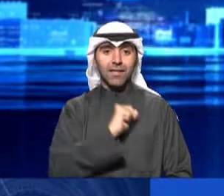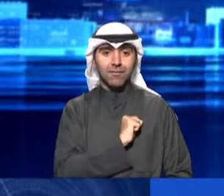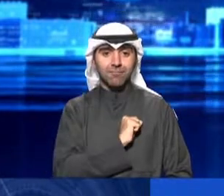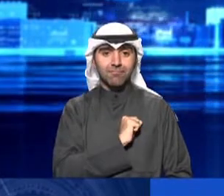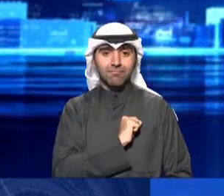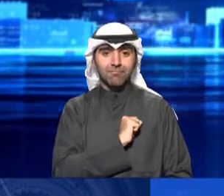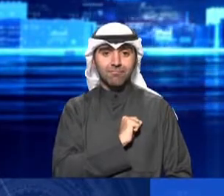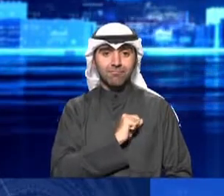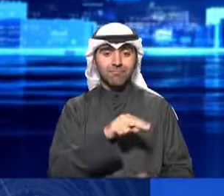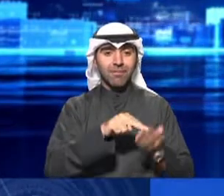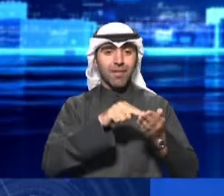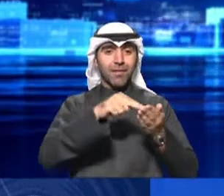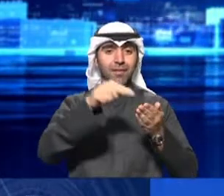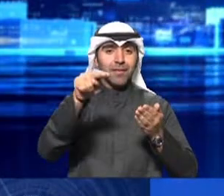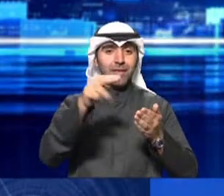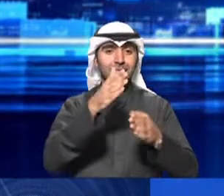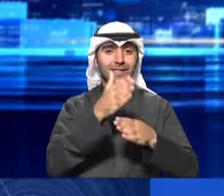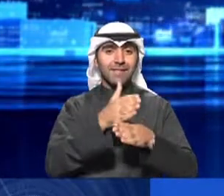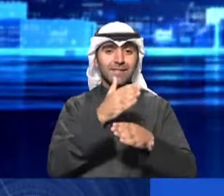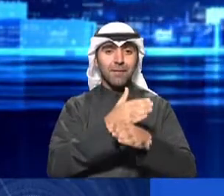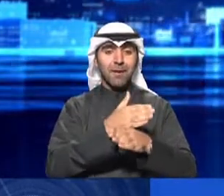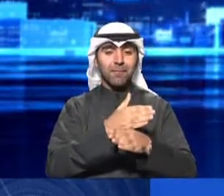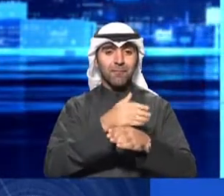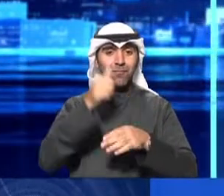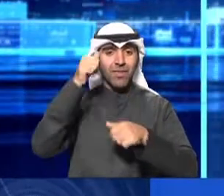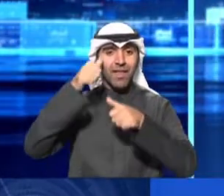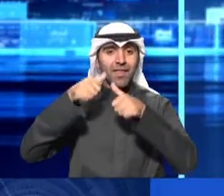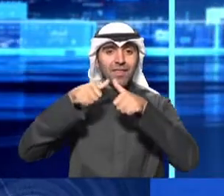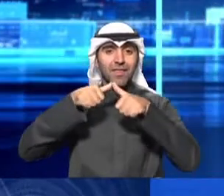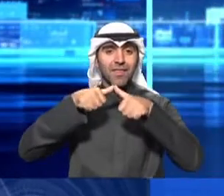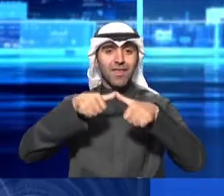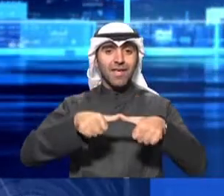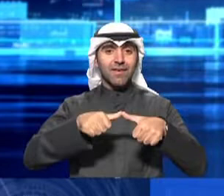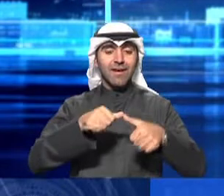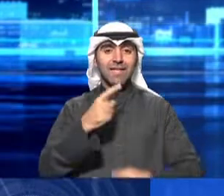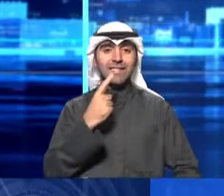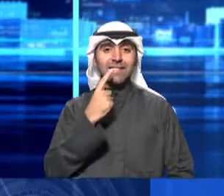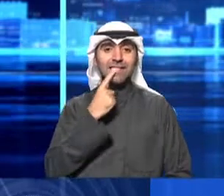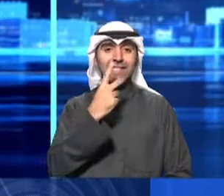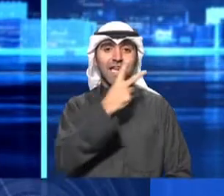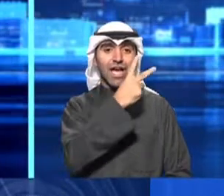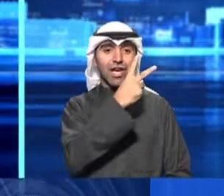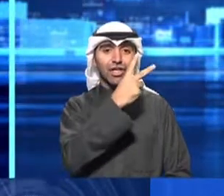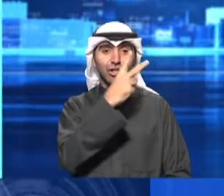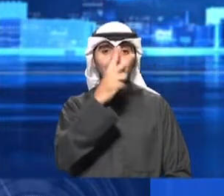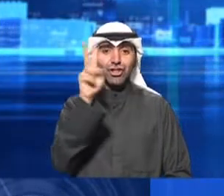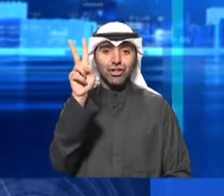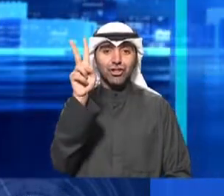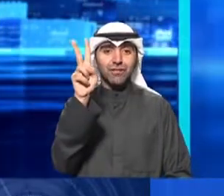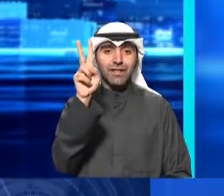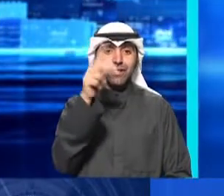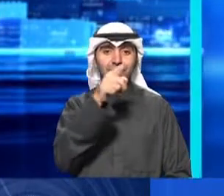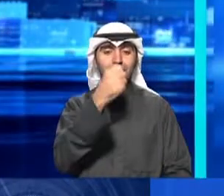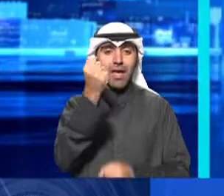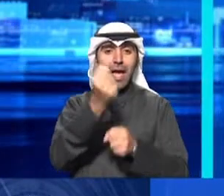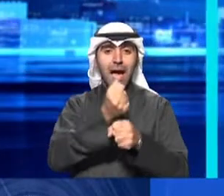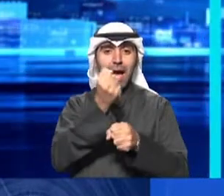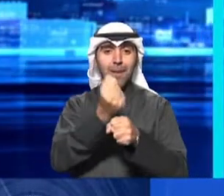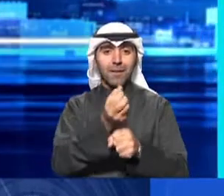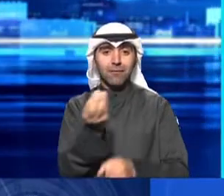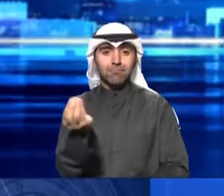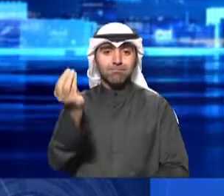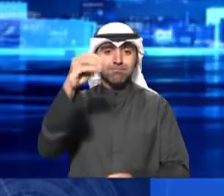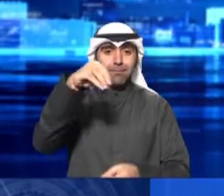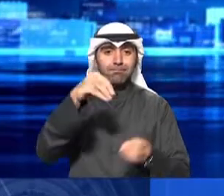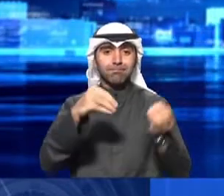الشقيقة. عبر فيها سمو حفظه الله عن خالص تهانيه وصادق تمنياته بمناسبة الذكرى